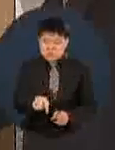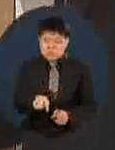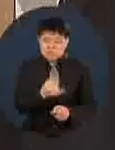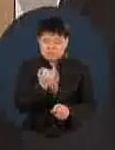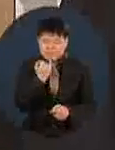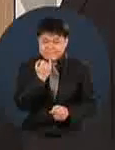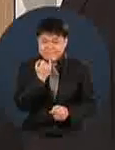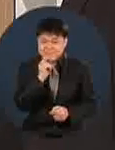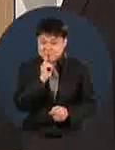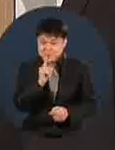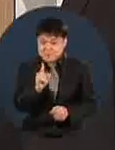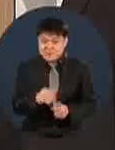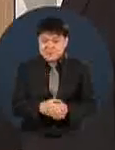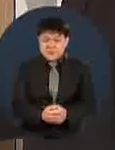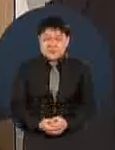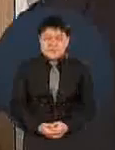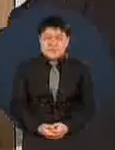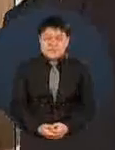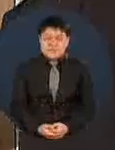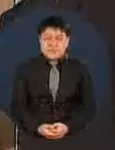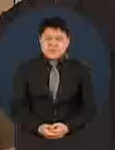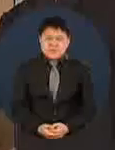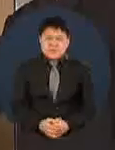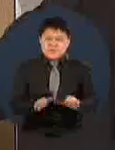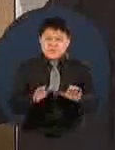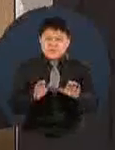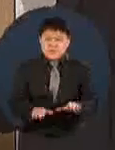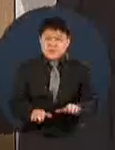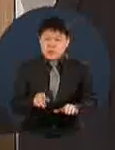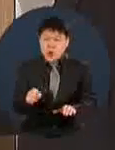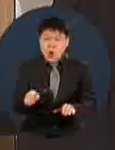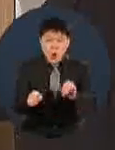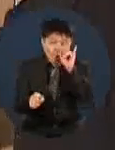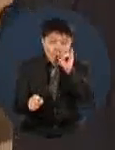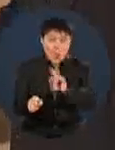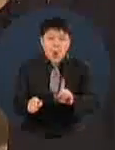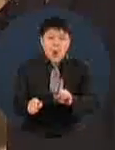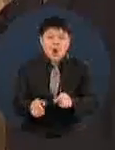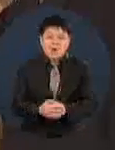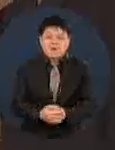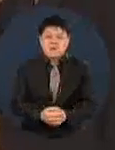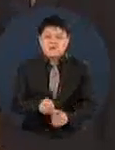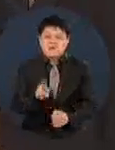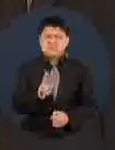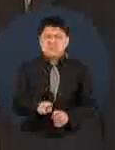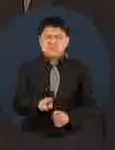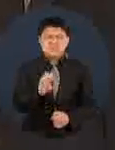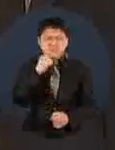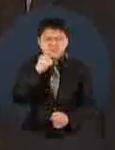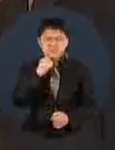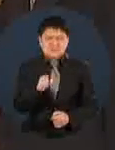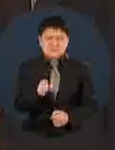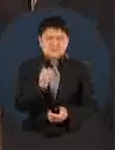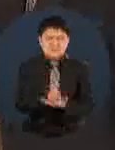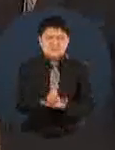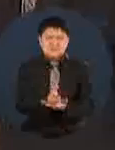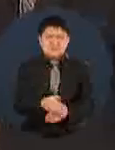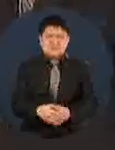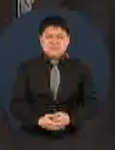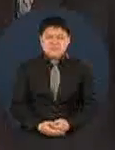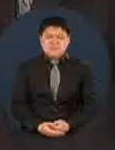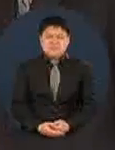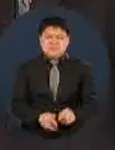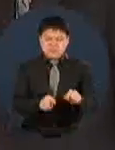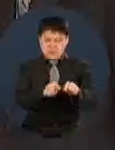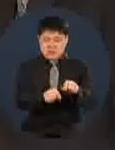무난합니다. 네. 이쪽이 워낙 간격이 좋아서. 그러나 지금은 돌이 여기에 있기 때문에 이제 그 수는 안 되겠죠. 넘겨주면 안 되겠죠. 네, 이렇게